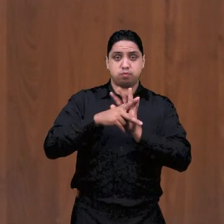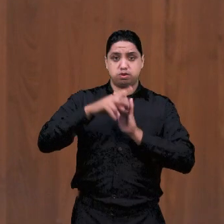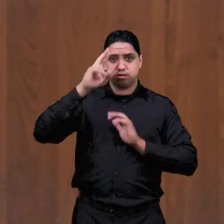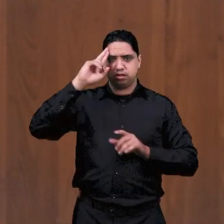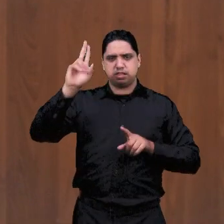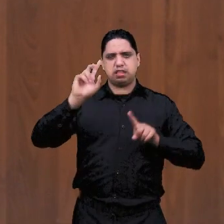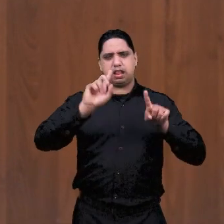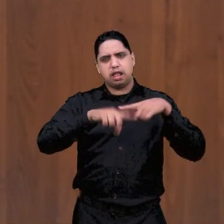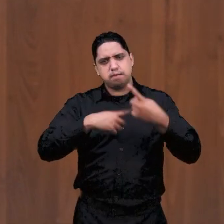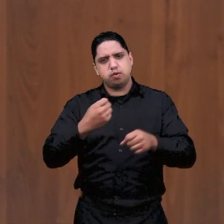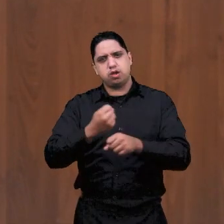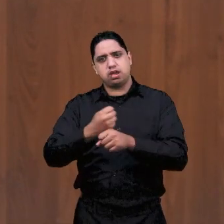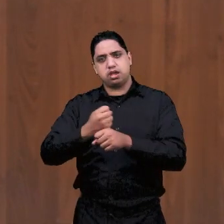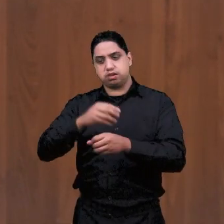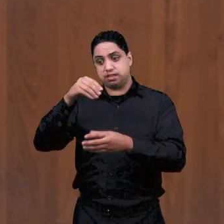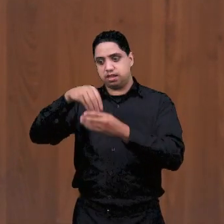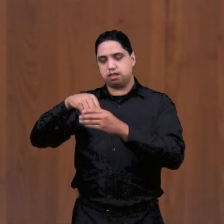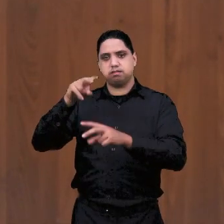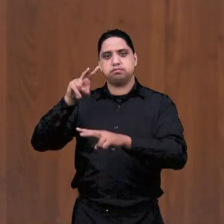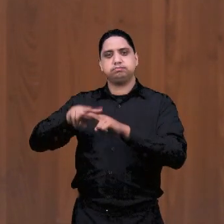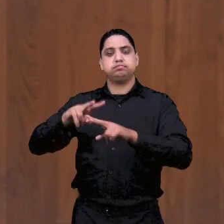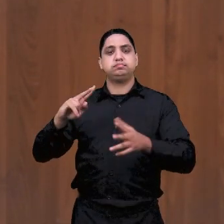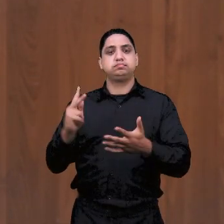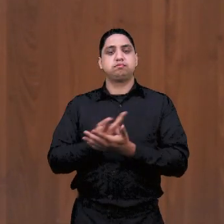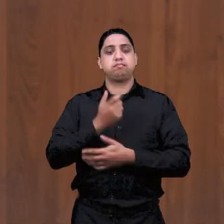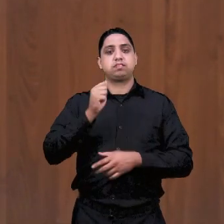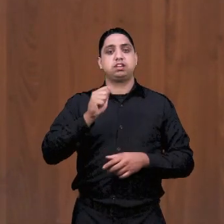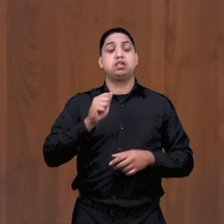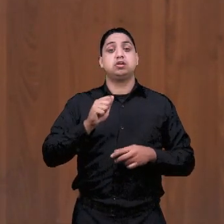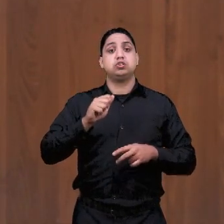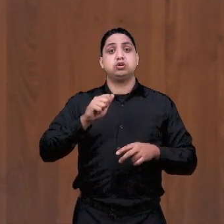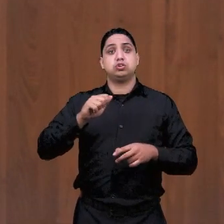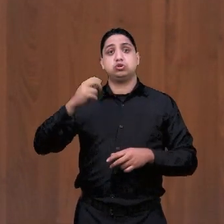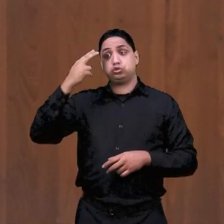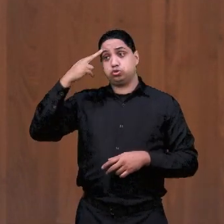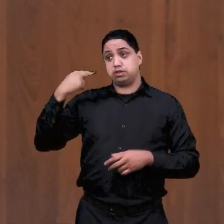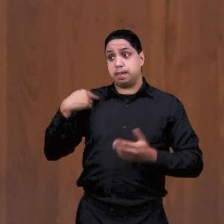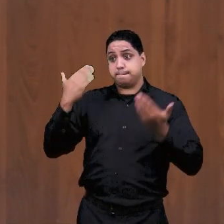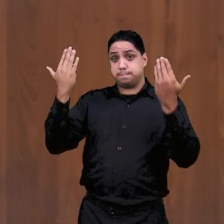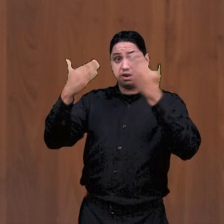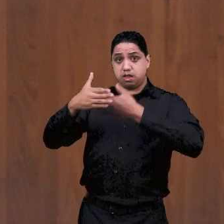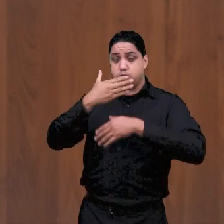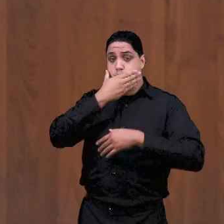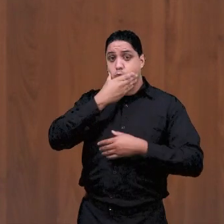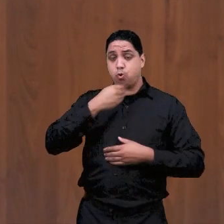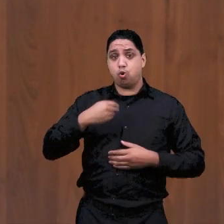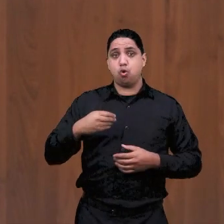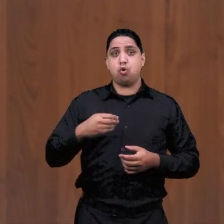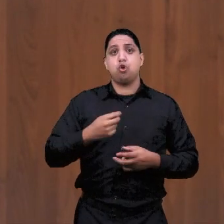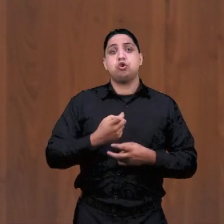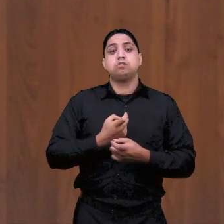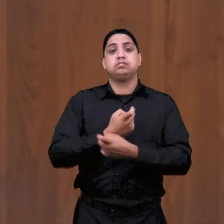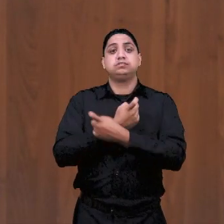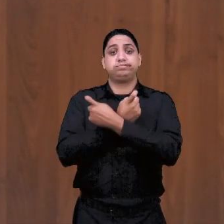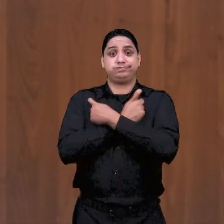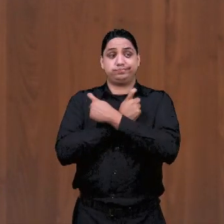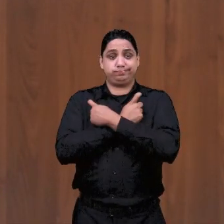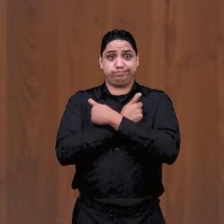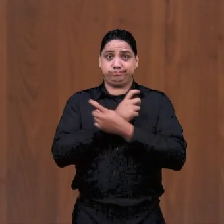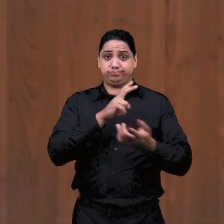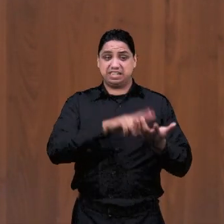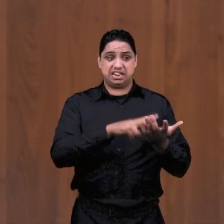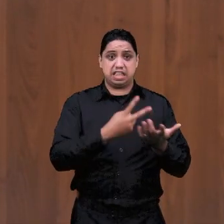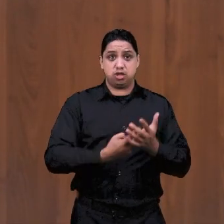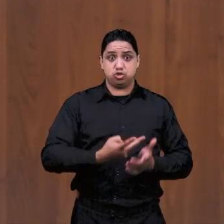après quelques années dans la prison, Joseph a été amené à la présence du Pharaon pour interpréter deux rêves